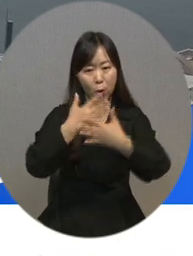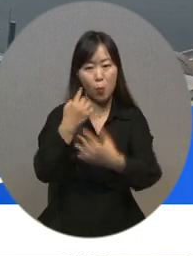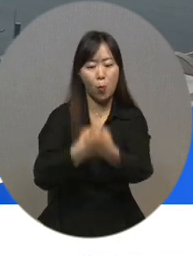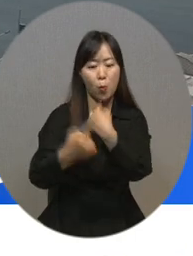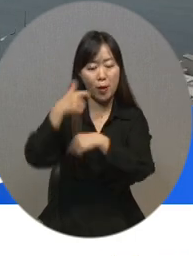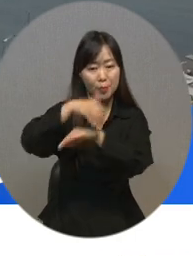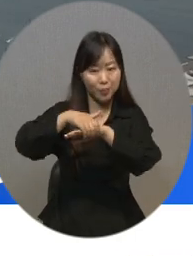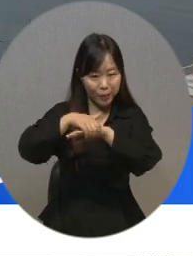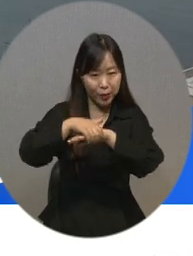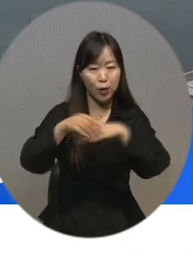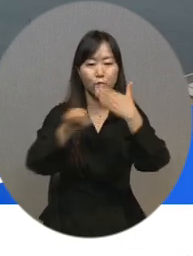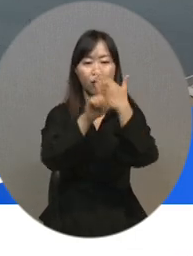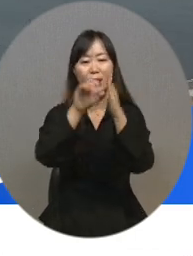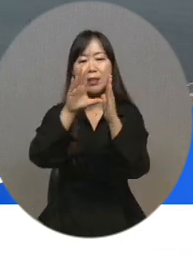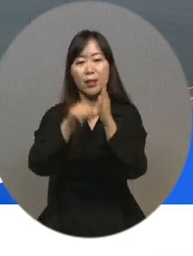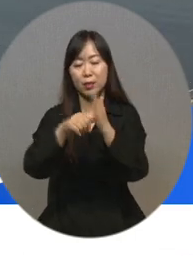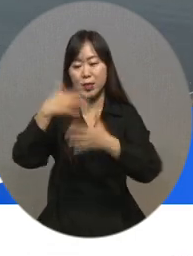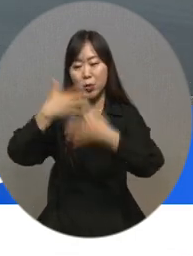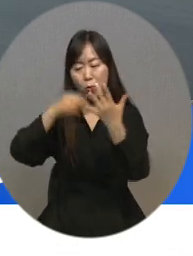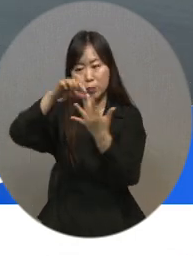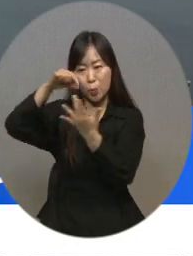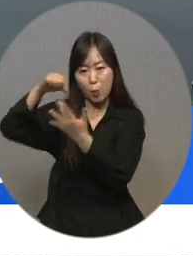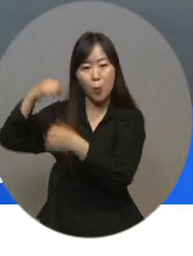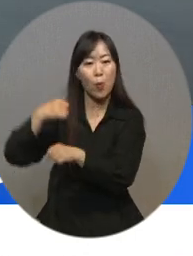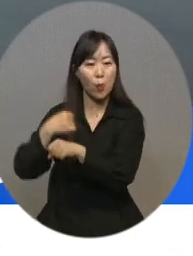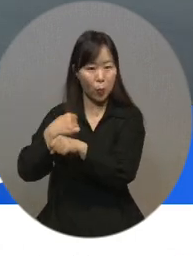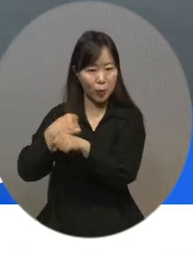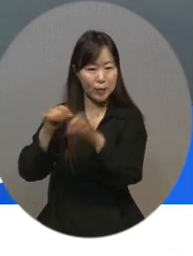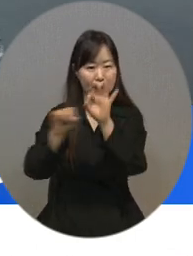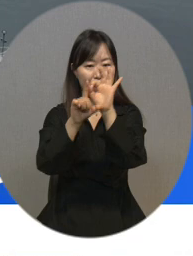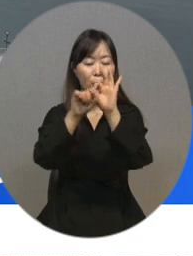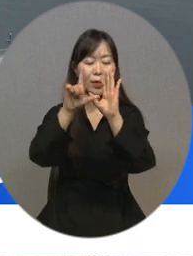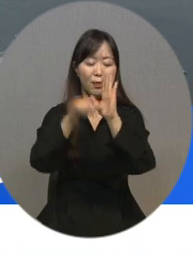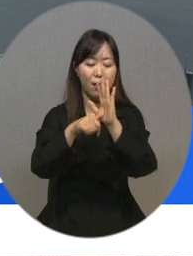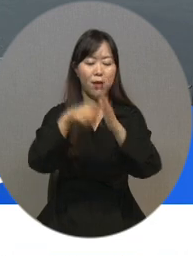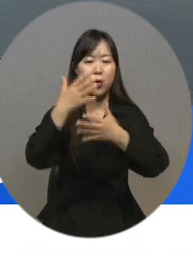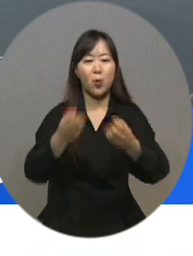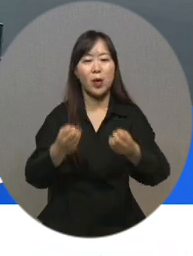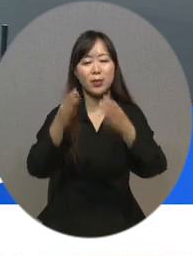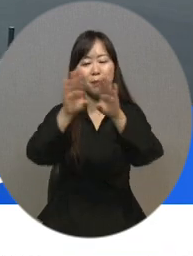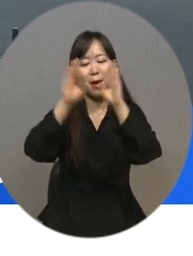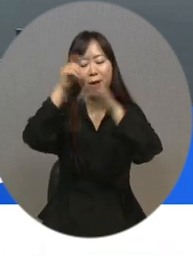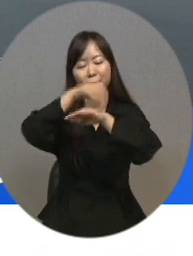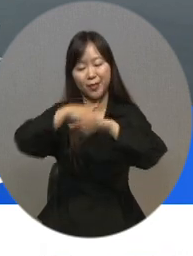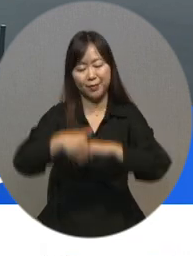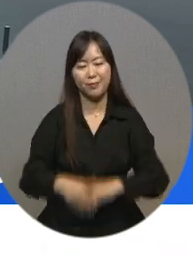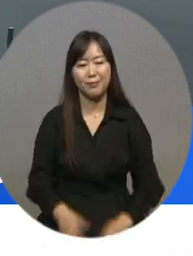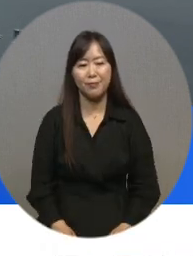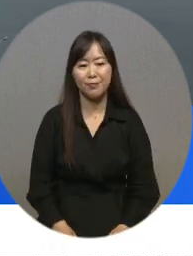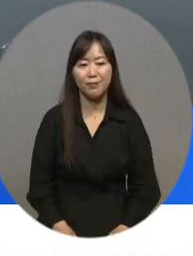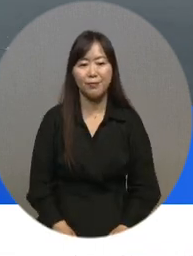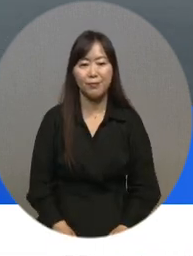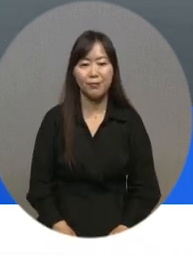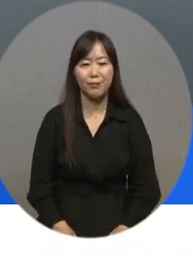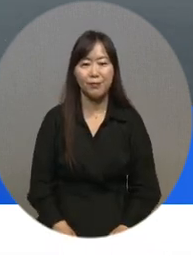예정이며 9월에는 출품 영화를 선정하고 10월에 영화제를 개최할 계획입니다